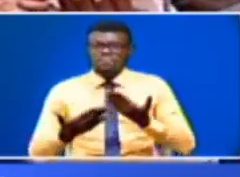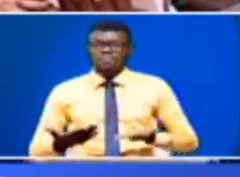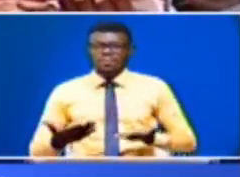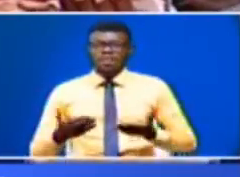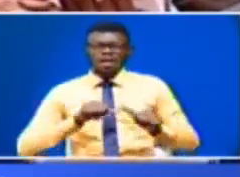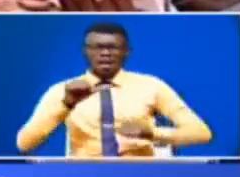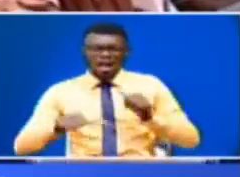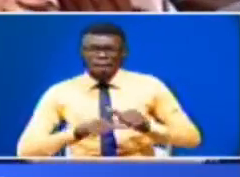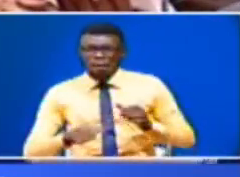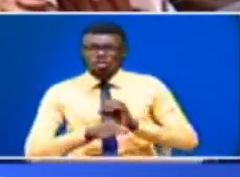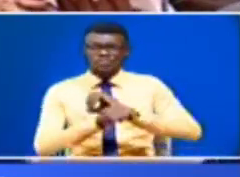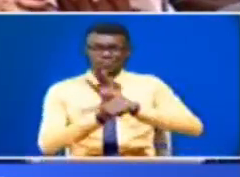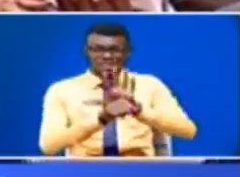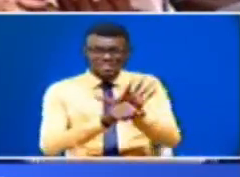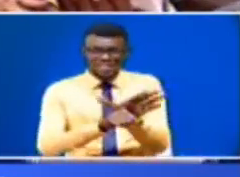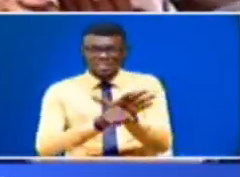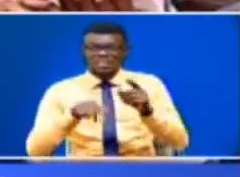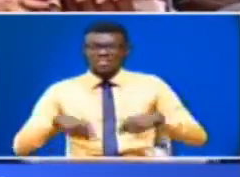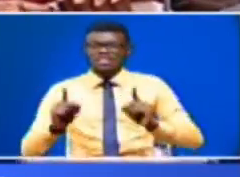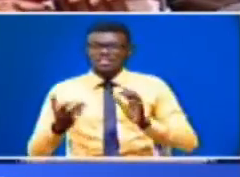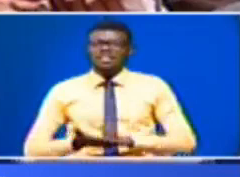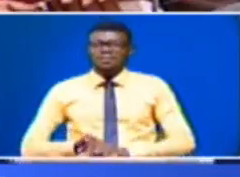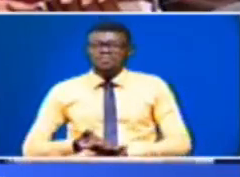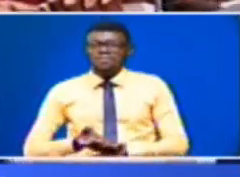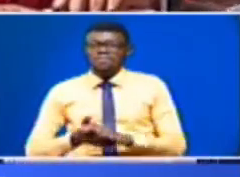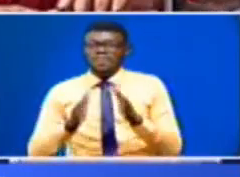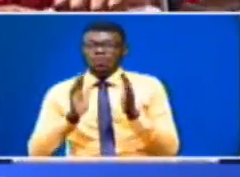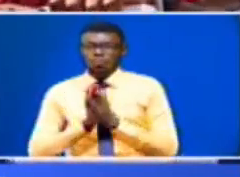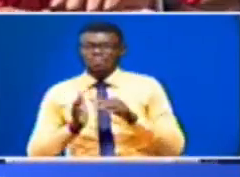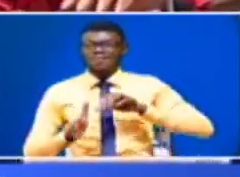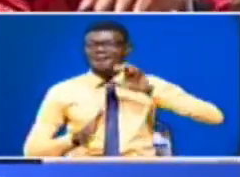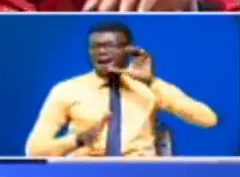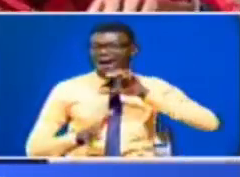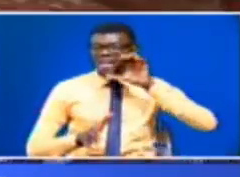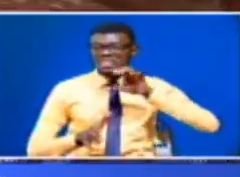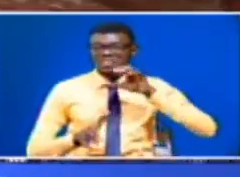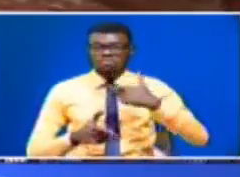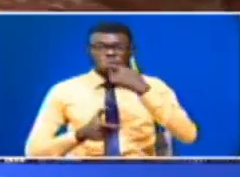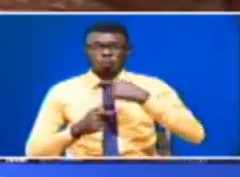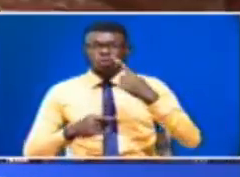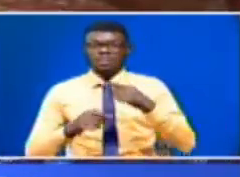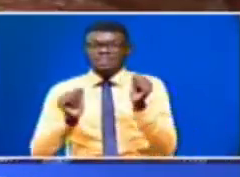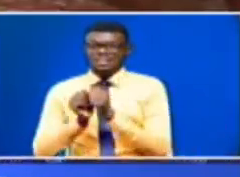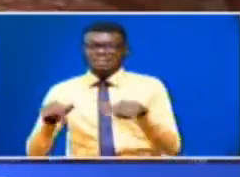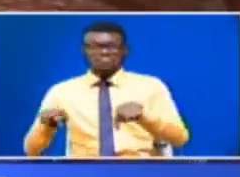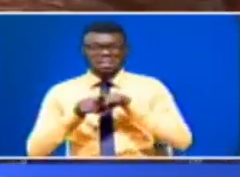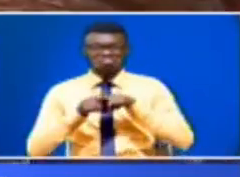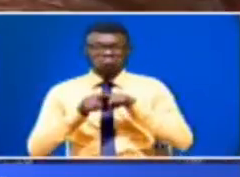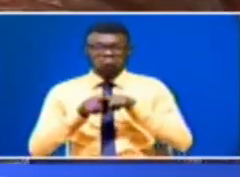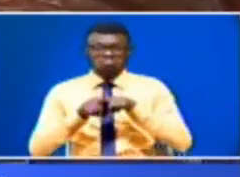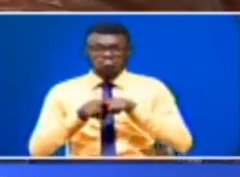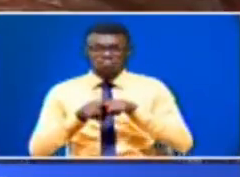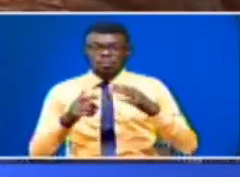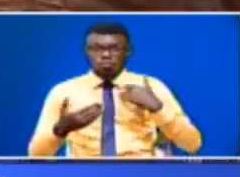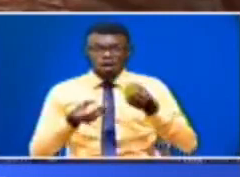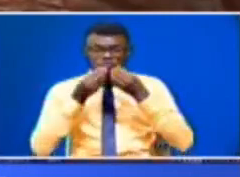stahiki kuhusu homa ya Korona. Ameketi sako kwa bako na binamu yake mwenye umri sawia. Corona song to